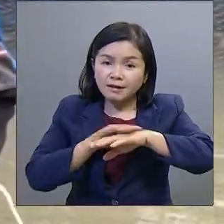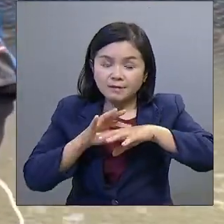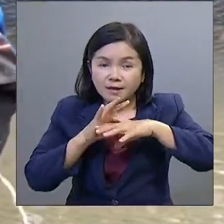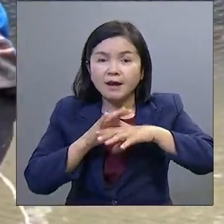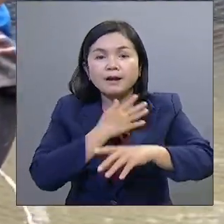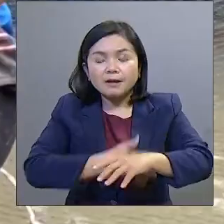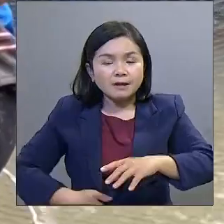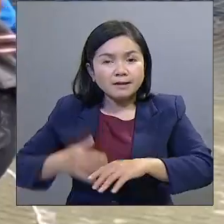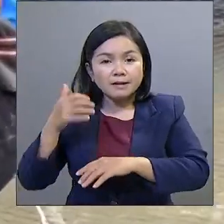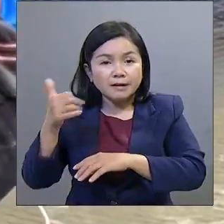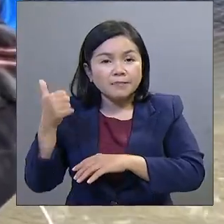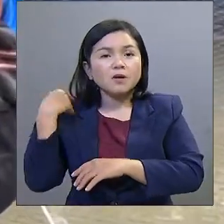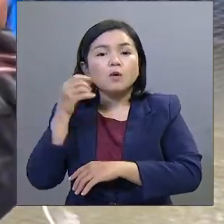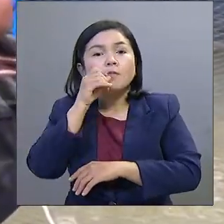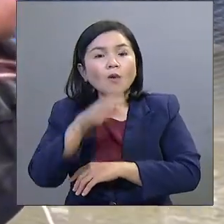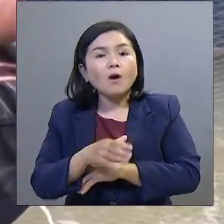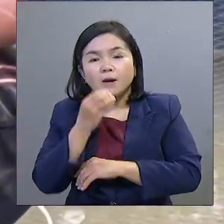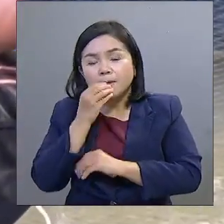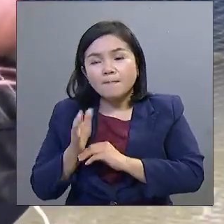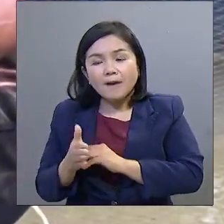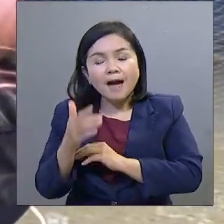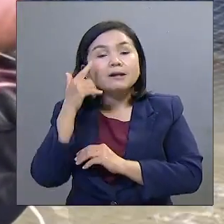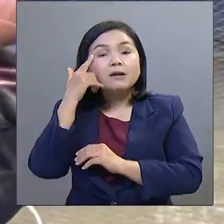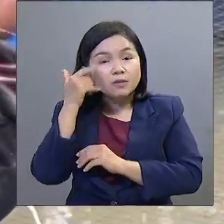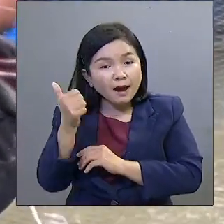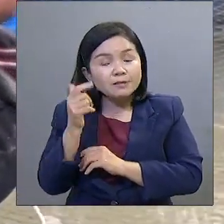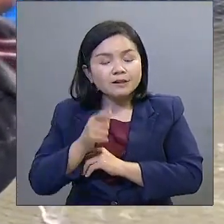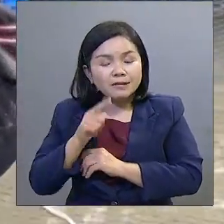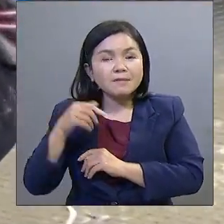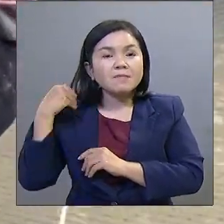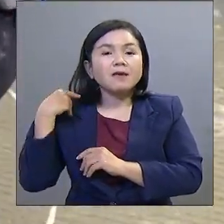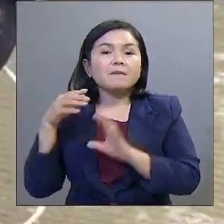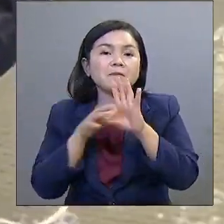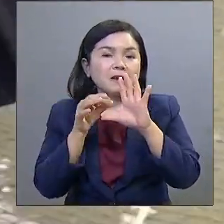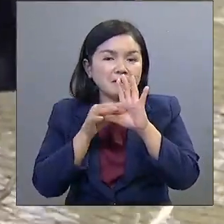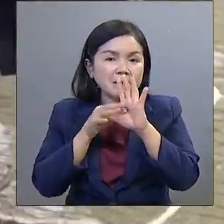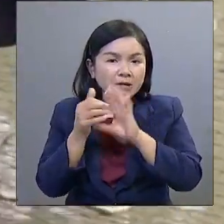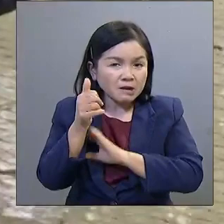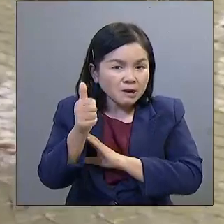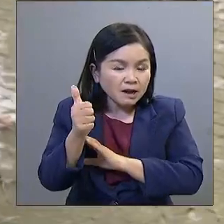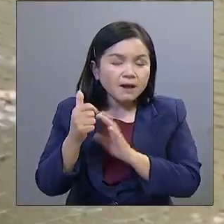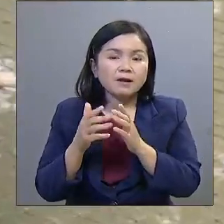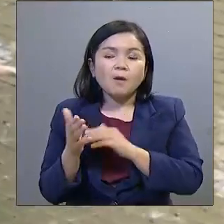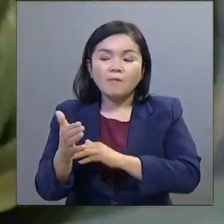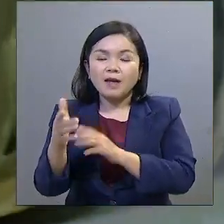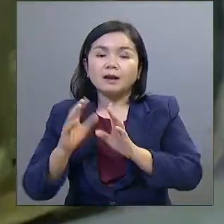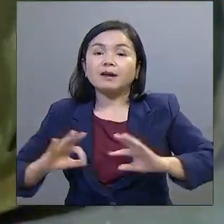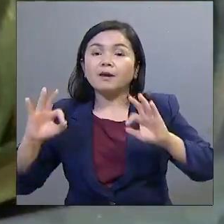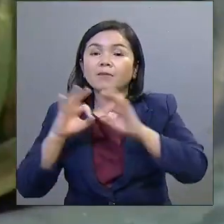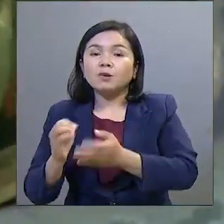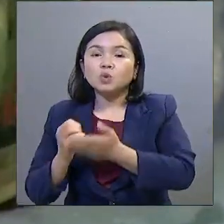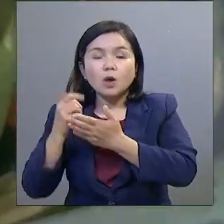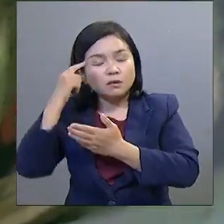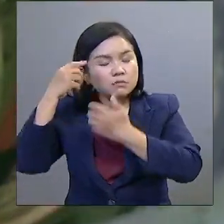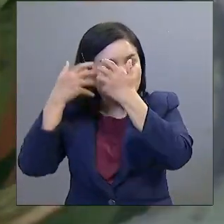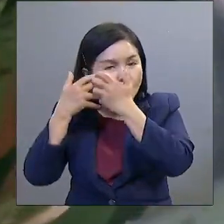รอเคยมีคนบอกว่ากินปลาแล้วฉลาดเรื่องจริง โปรตีนนะ โปรตีนสูงนะคะแล้วก็ที่สำคัญนอกจากบำรุงสมองแล้ว